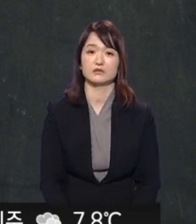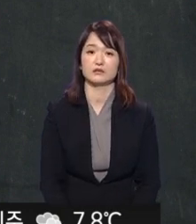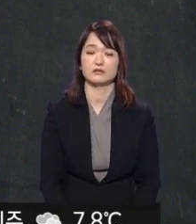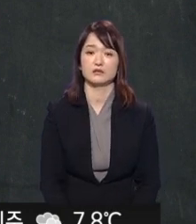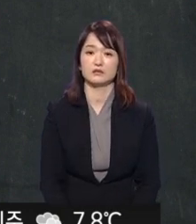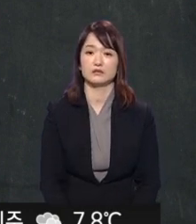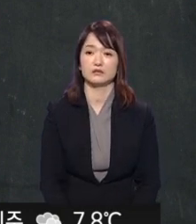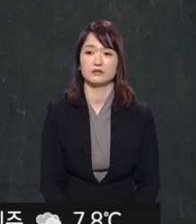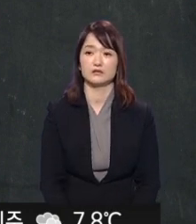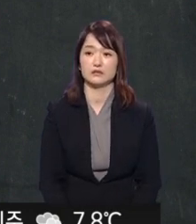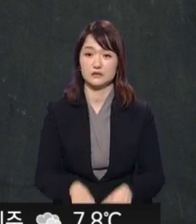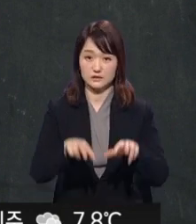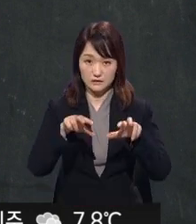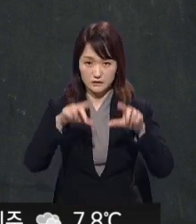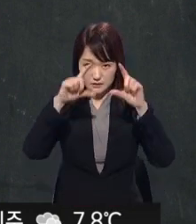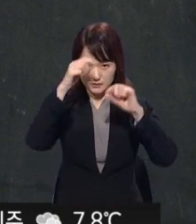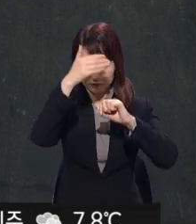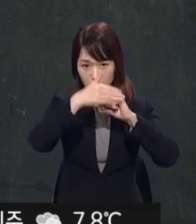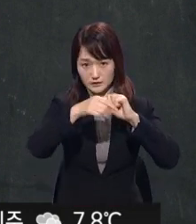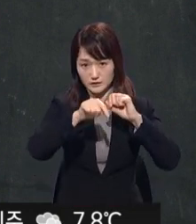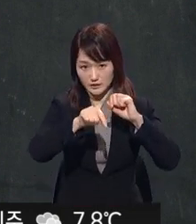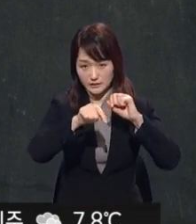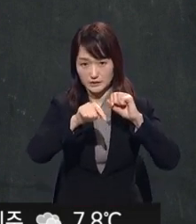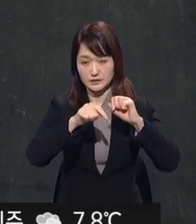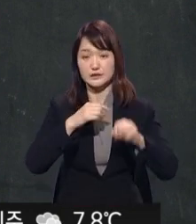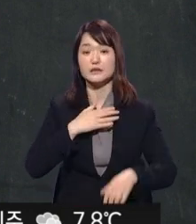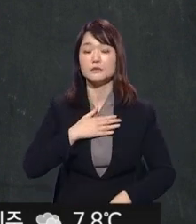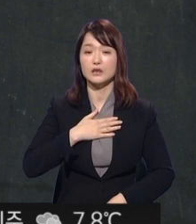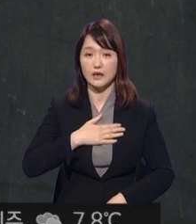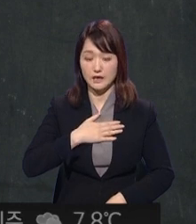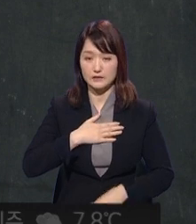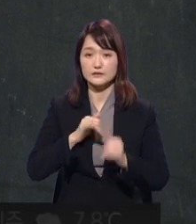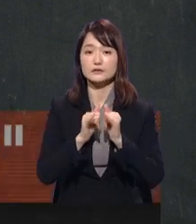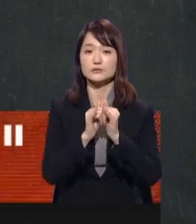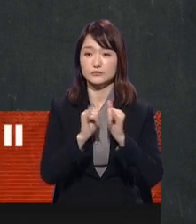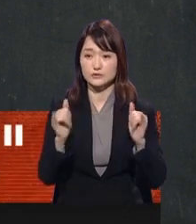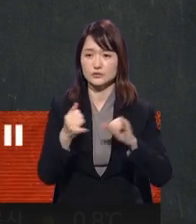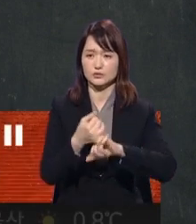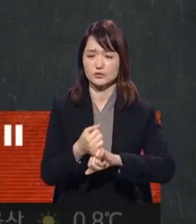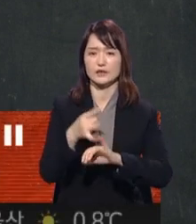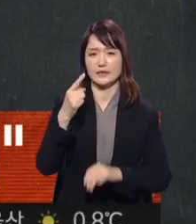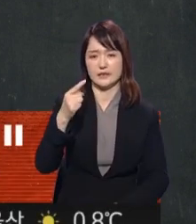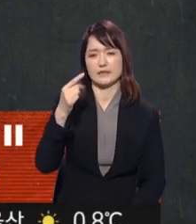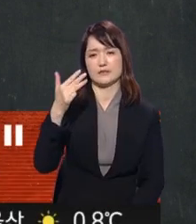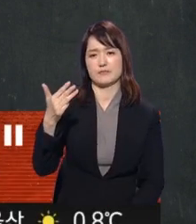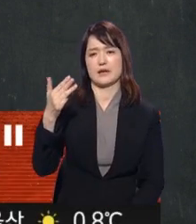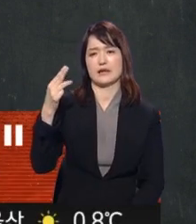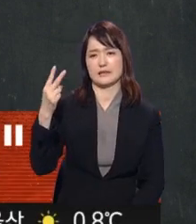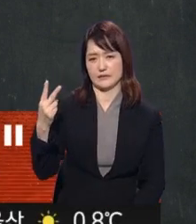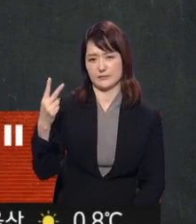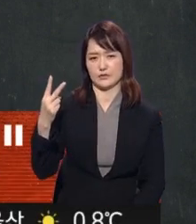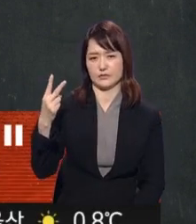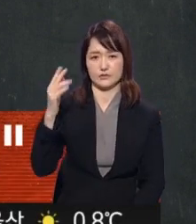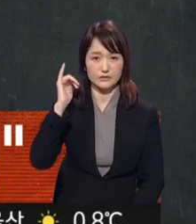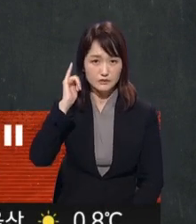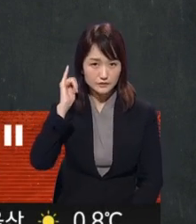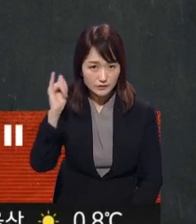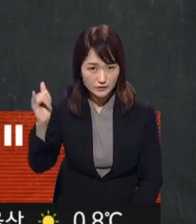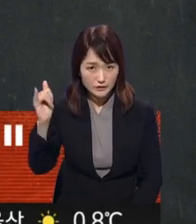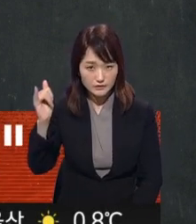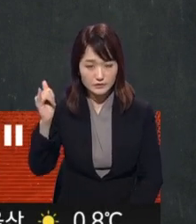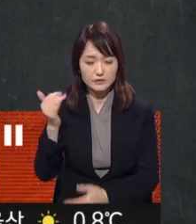나가는 정군의 소재를 알고 계신 분들은 꼭 182번 182번으로